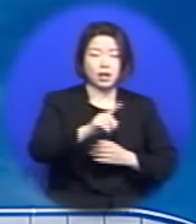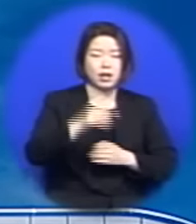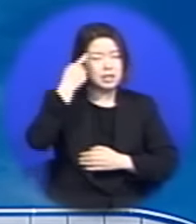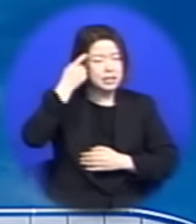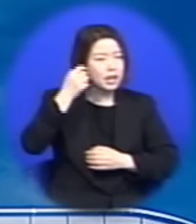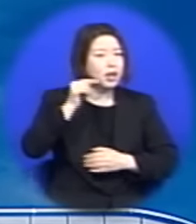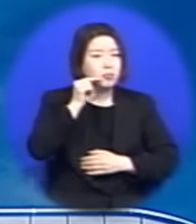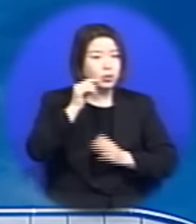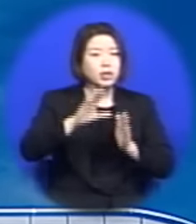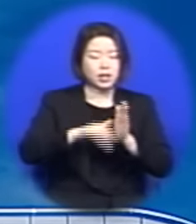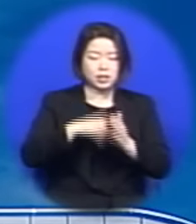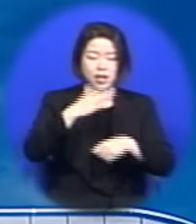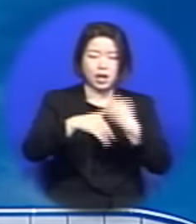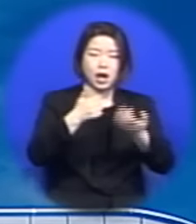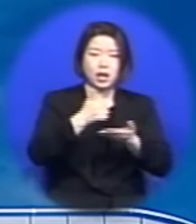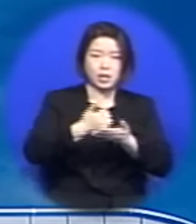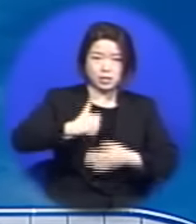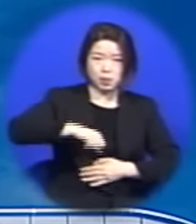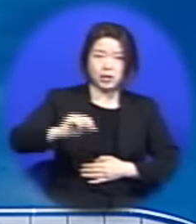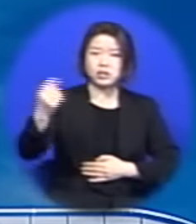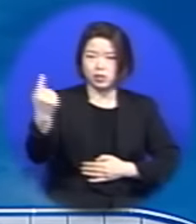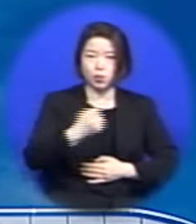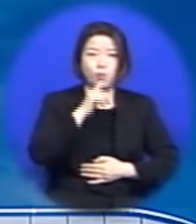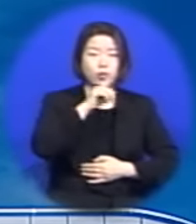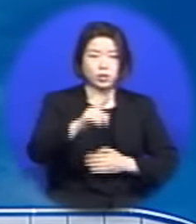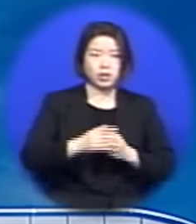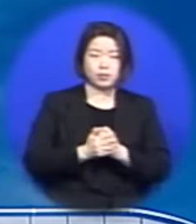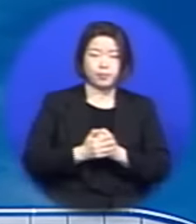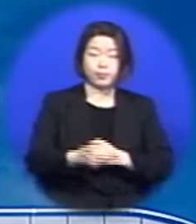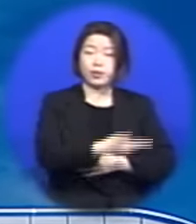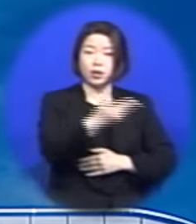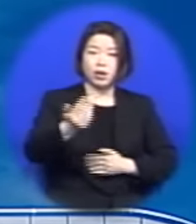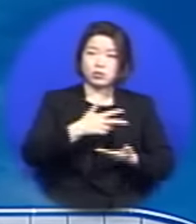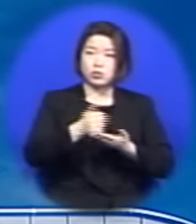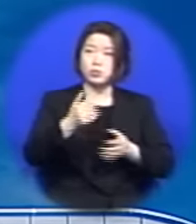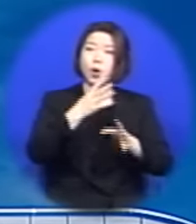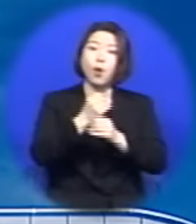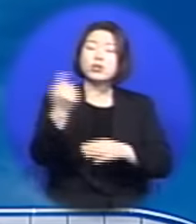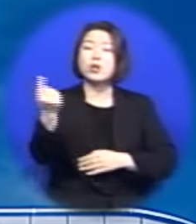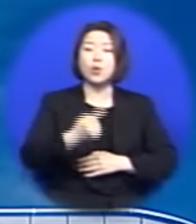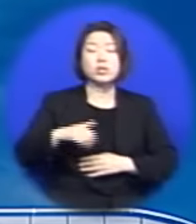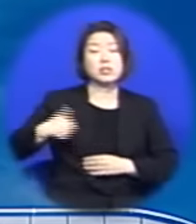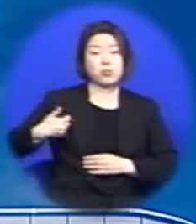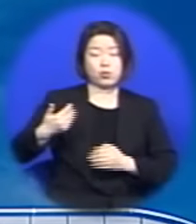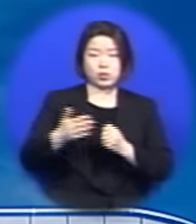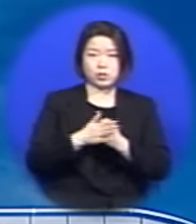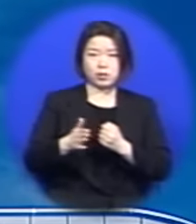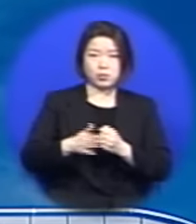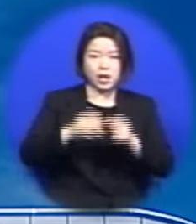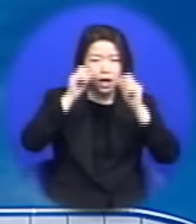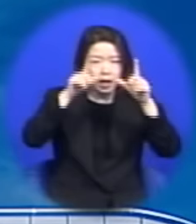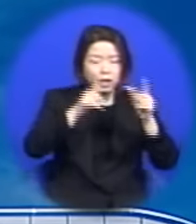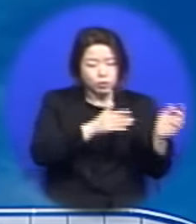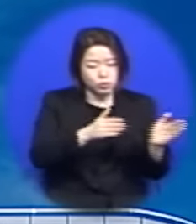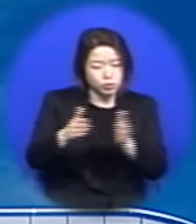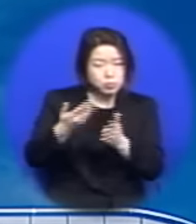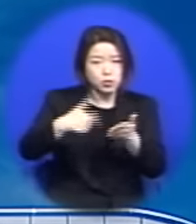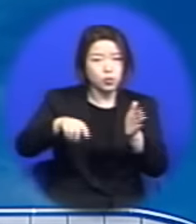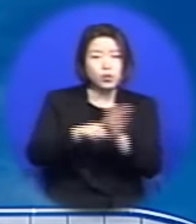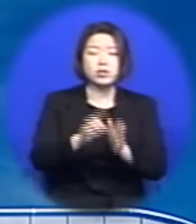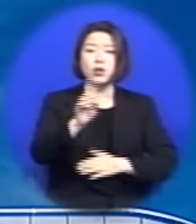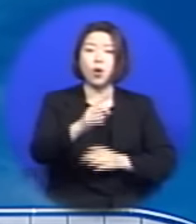인자가 오리라 자 여러분 주님이 언제 오실지 모르는데 깨워 있고 준비하려면 어떻게